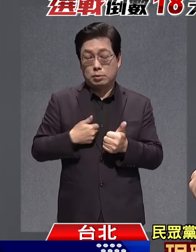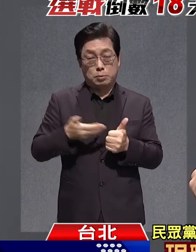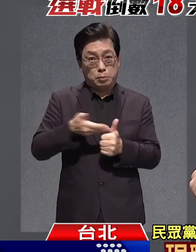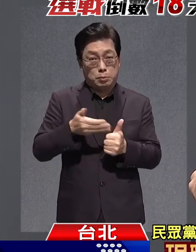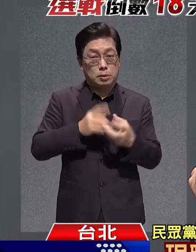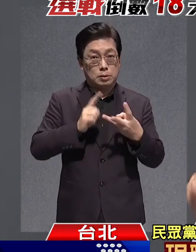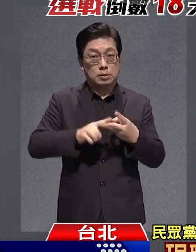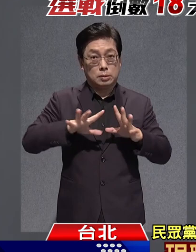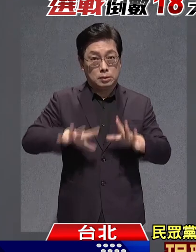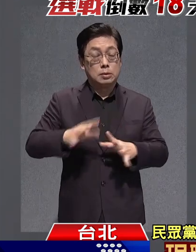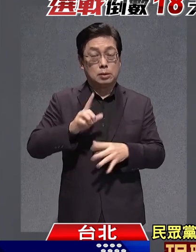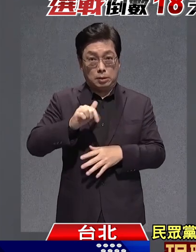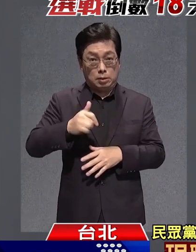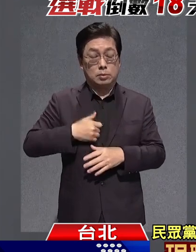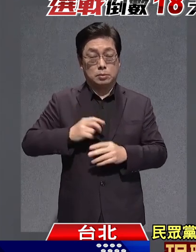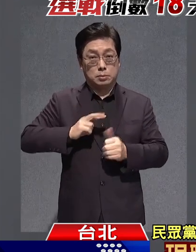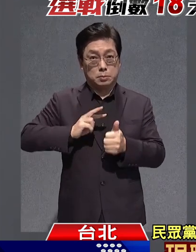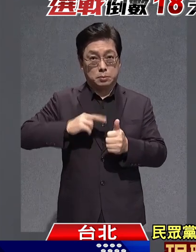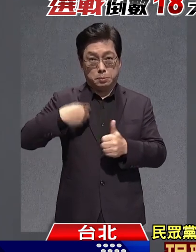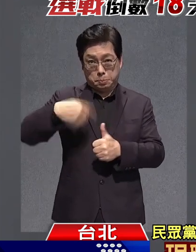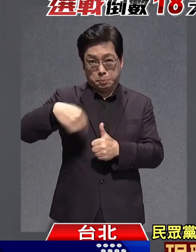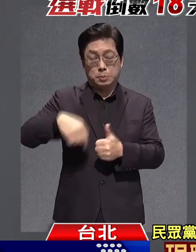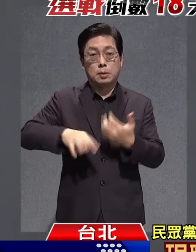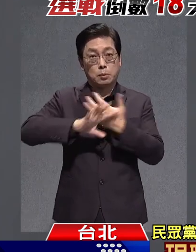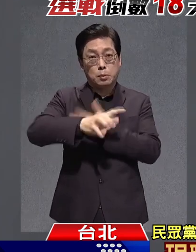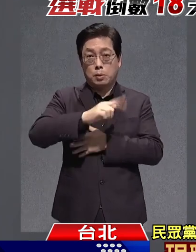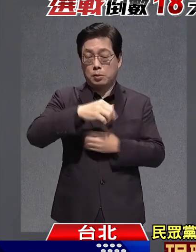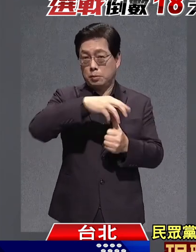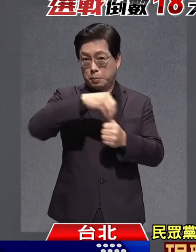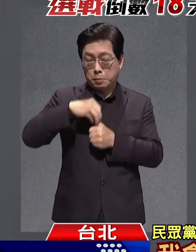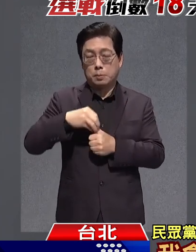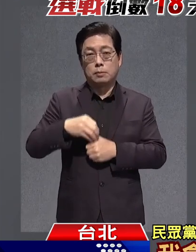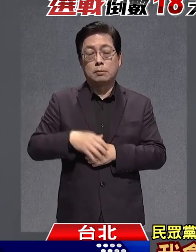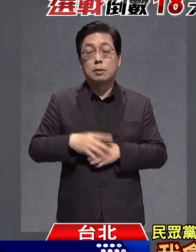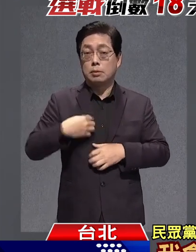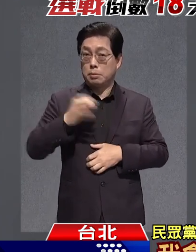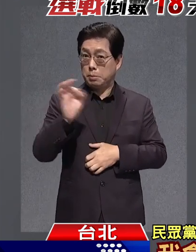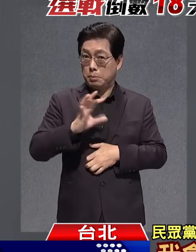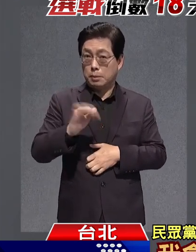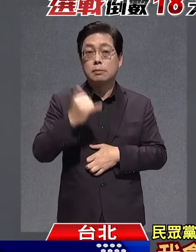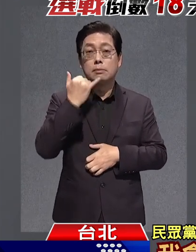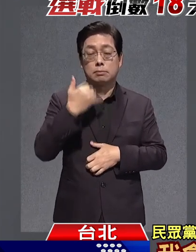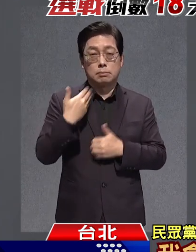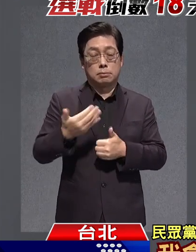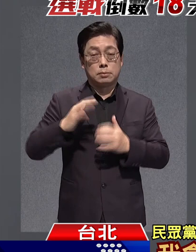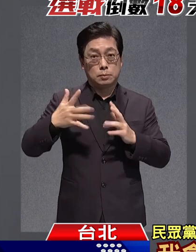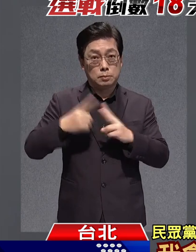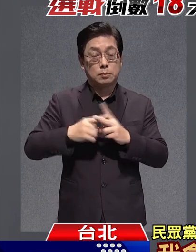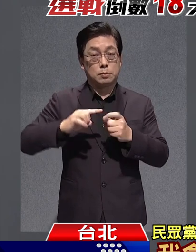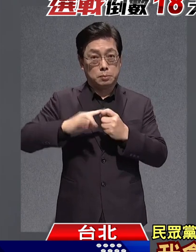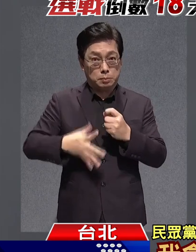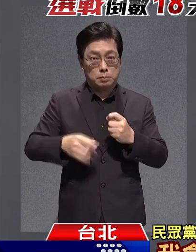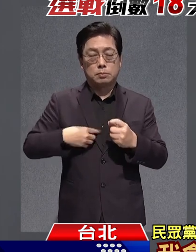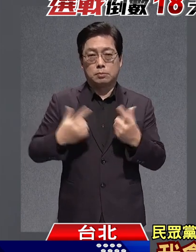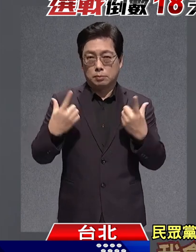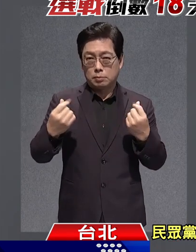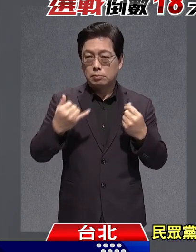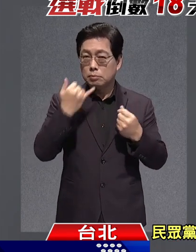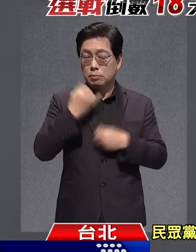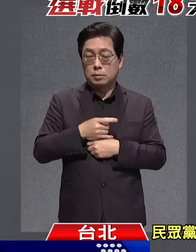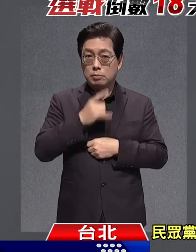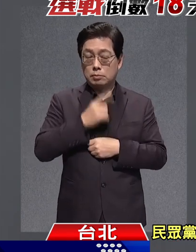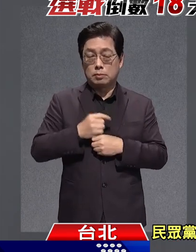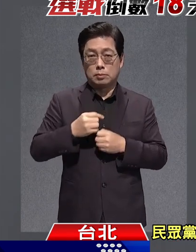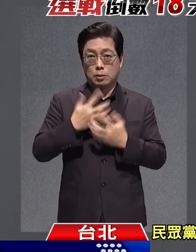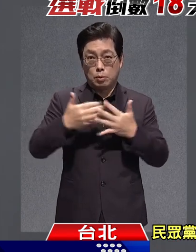老师的培训，还有外籍老师的甄选。我会免费提供国中小线上线下双语教材，